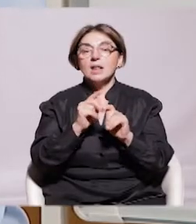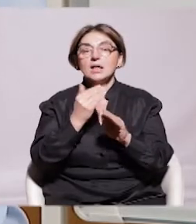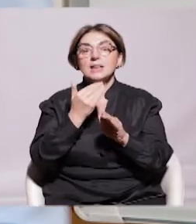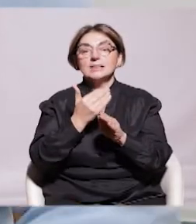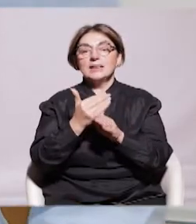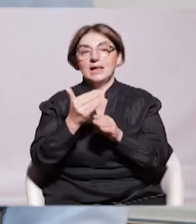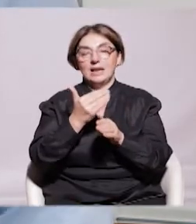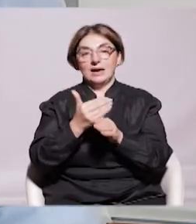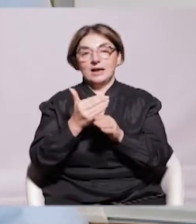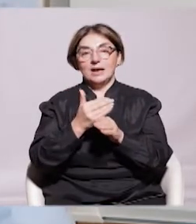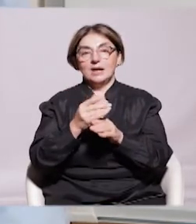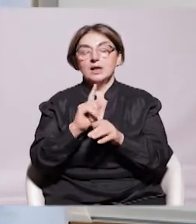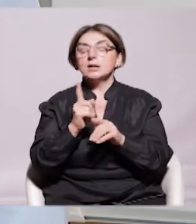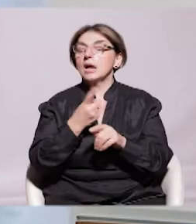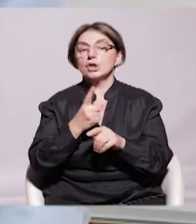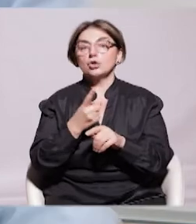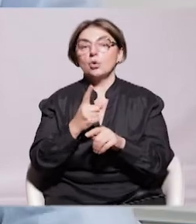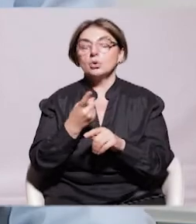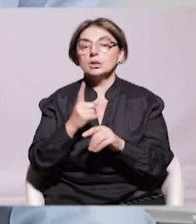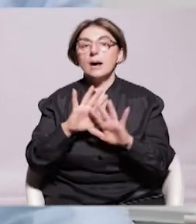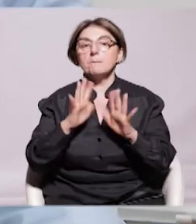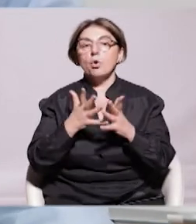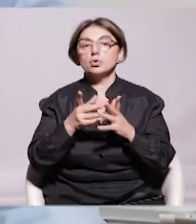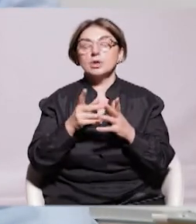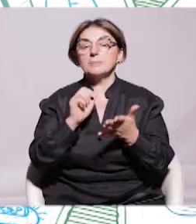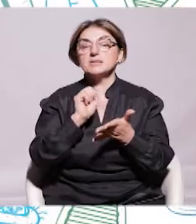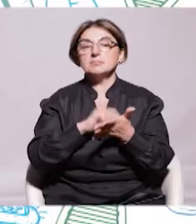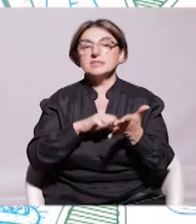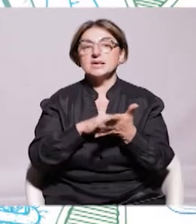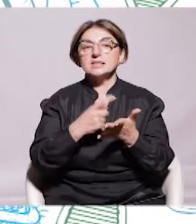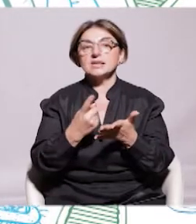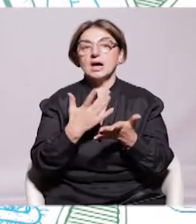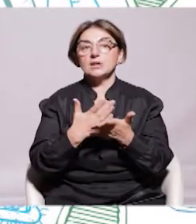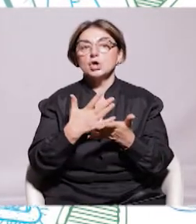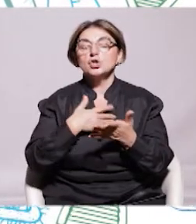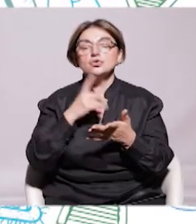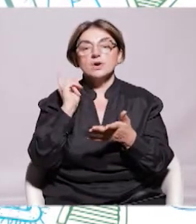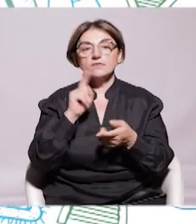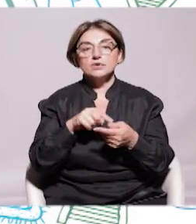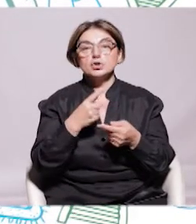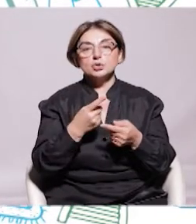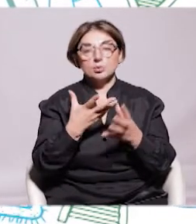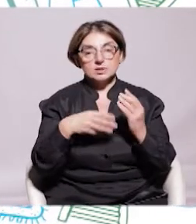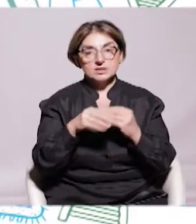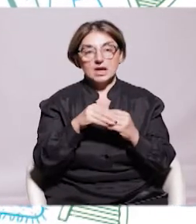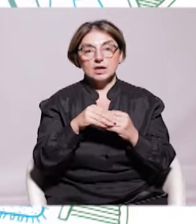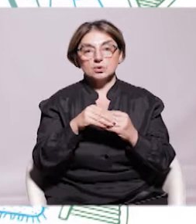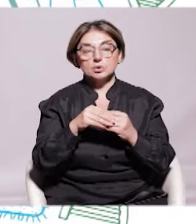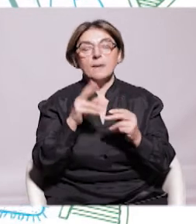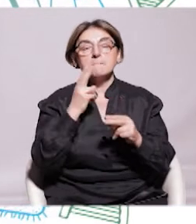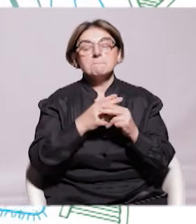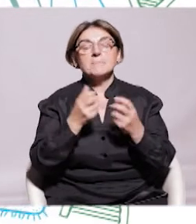მაგრამ გაცილებით უფრო ნელა. რატომ? რა არის ამის მიზეზი? ჩვენ ვიცით, რომ და